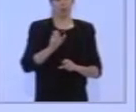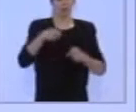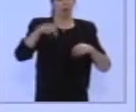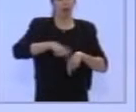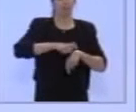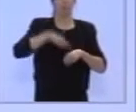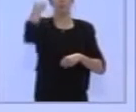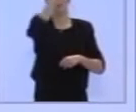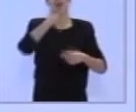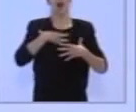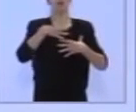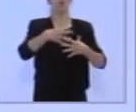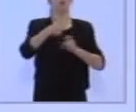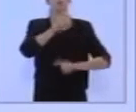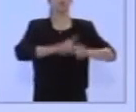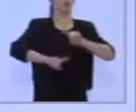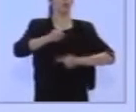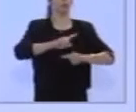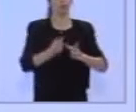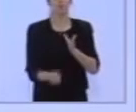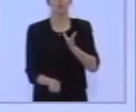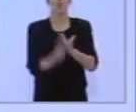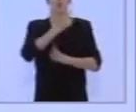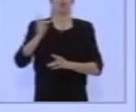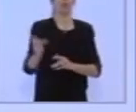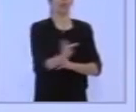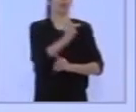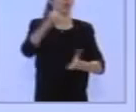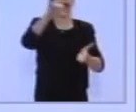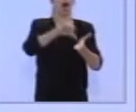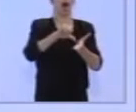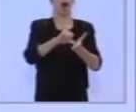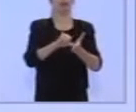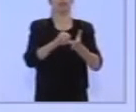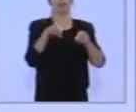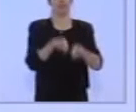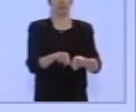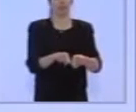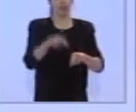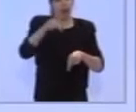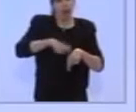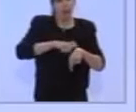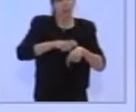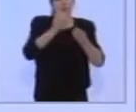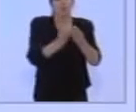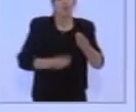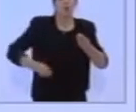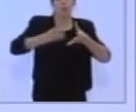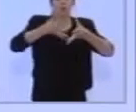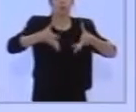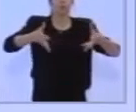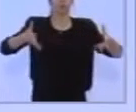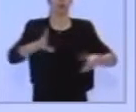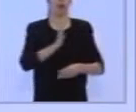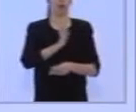νέα συγκροτημένη αστική κοινωνία. Μια αστική κοινωνία που έχει μεγαλύτερο εύρος από αυτό των απλών νοικοκυριών. Μια αστική